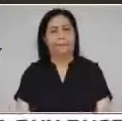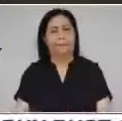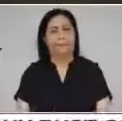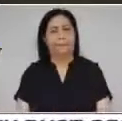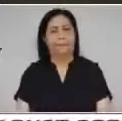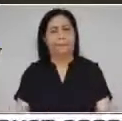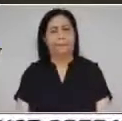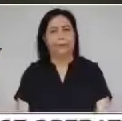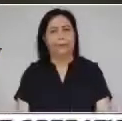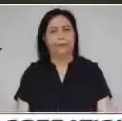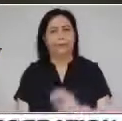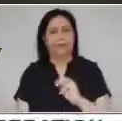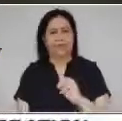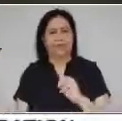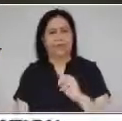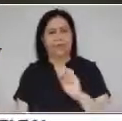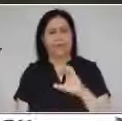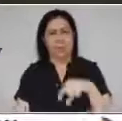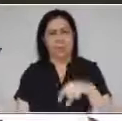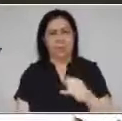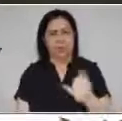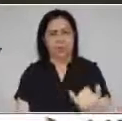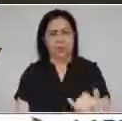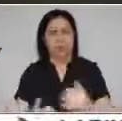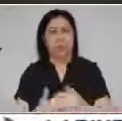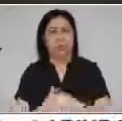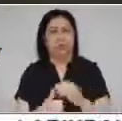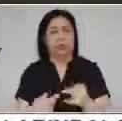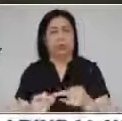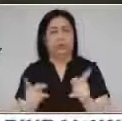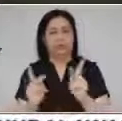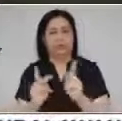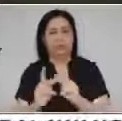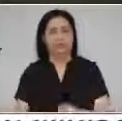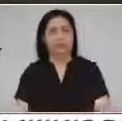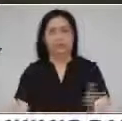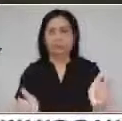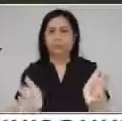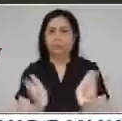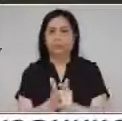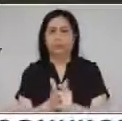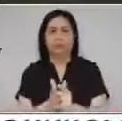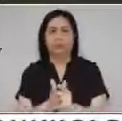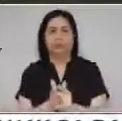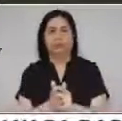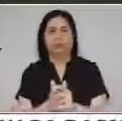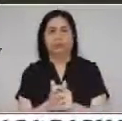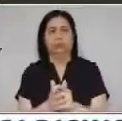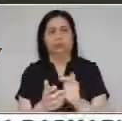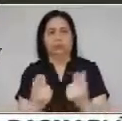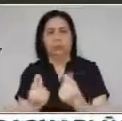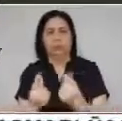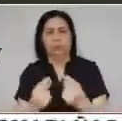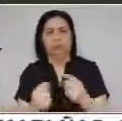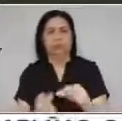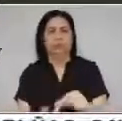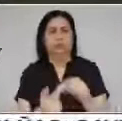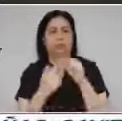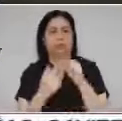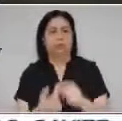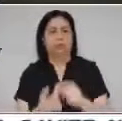Opo, nagpaalam daw po ba ang resort na sila ay magbubukas? Oh, correct. Tama yan. Dapat